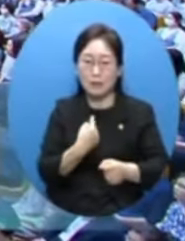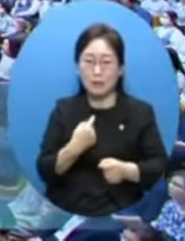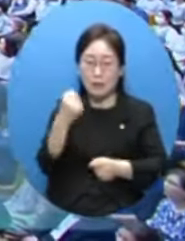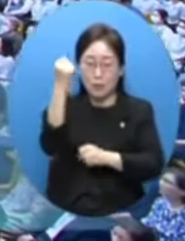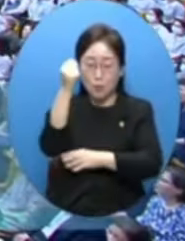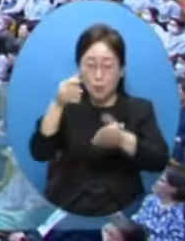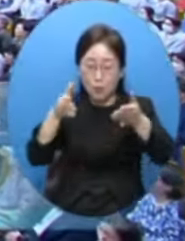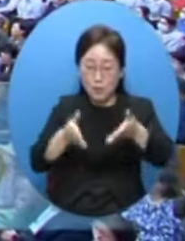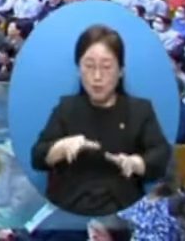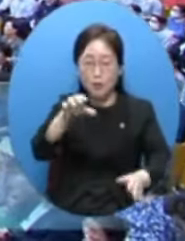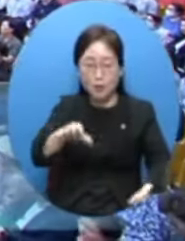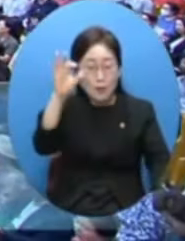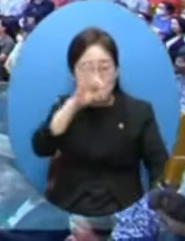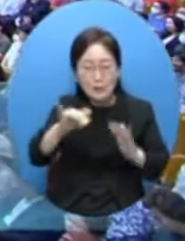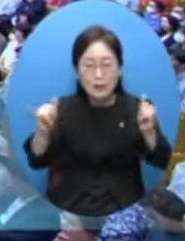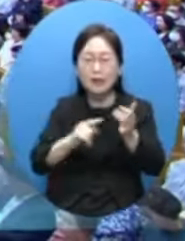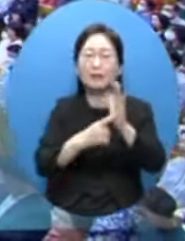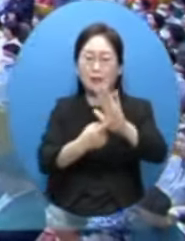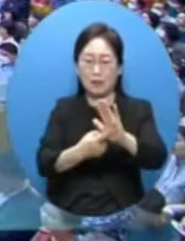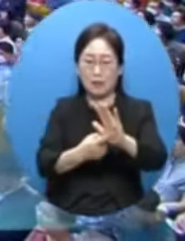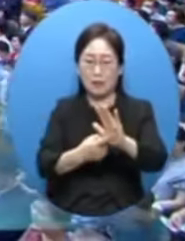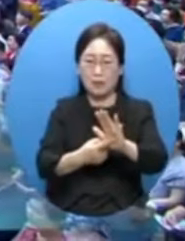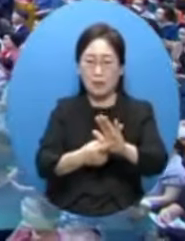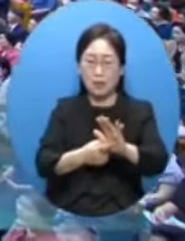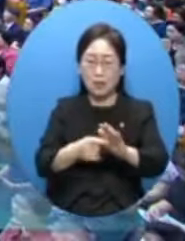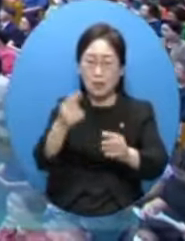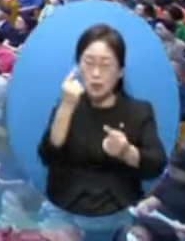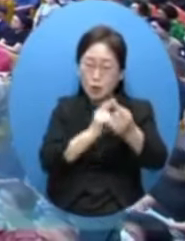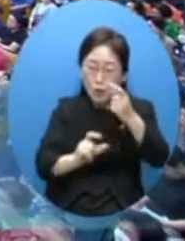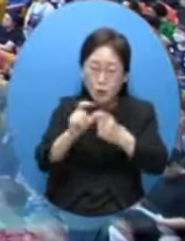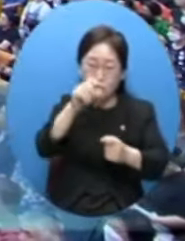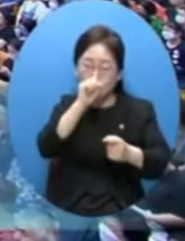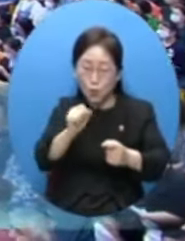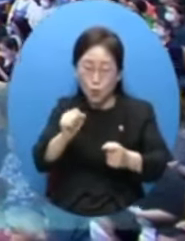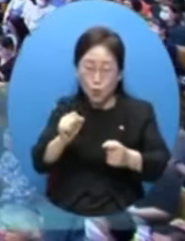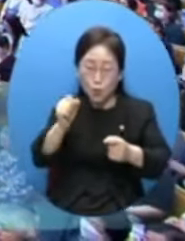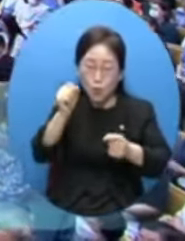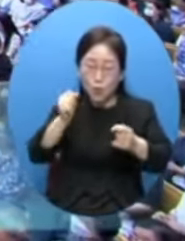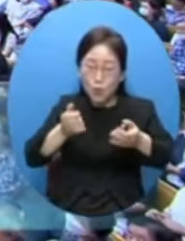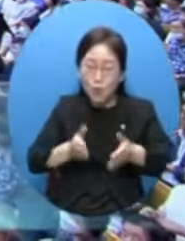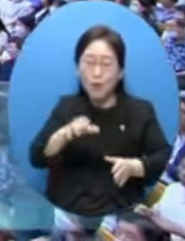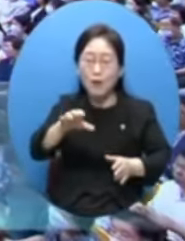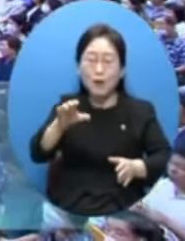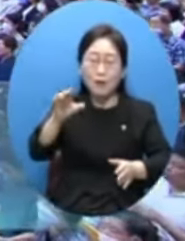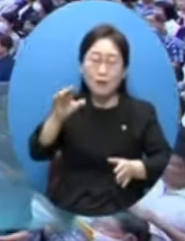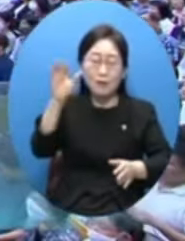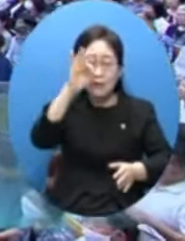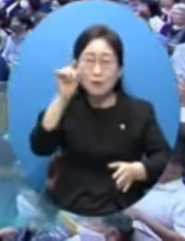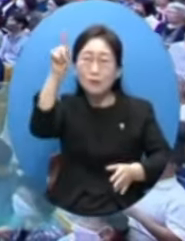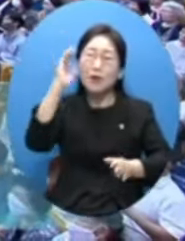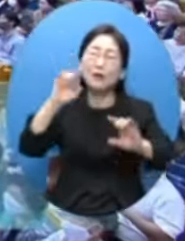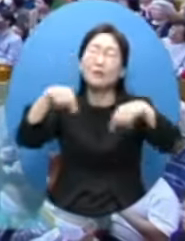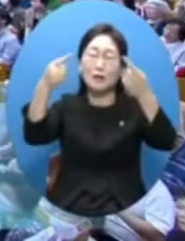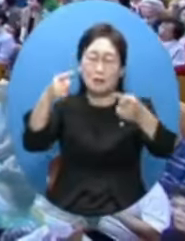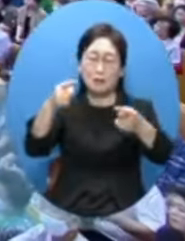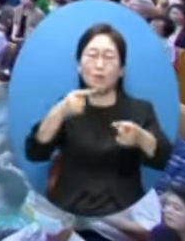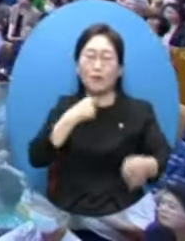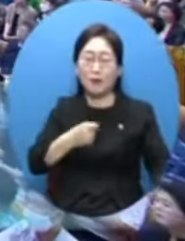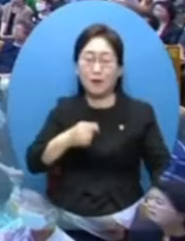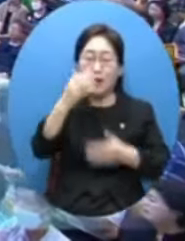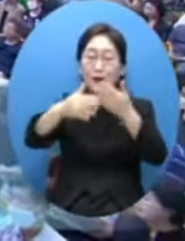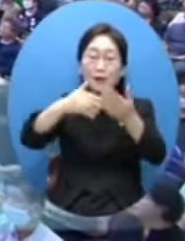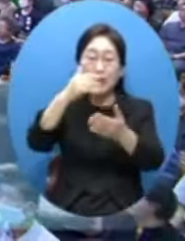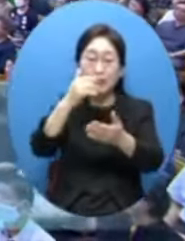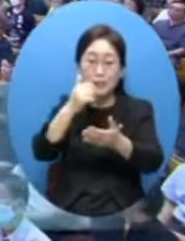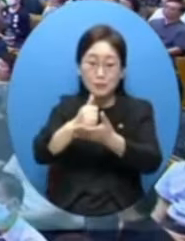자임을 나타냄이라 그들이 이제는 더 나은 본향을 사모하니 곧 하늘에 있는 것이라 이러므로 하나님이 그들의 하나님이라 일컬음을